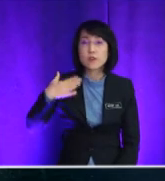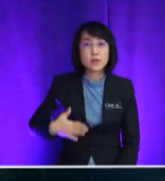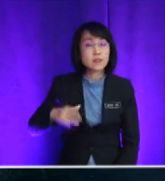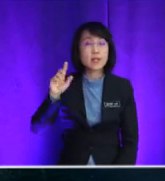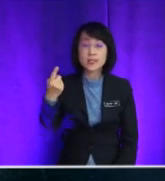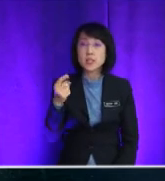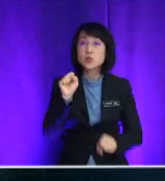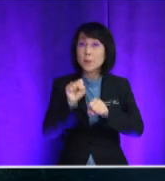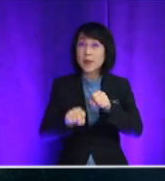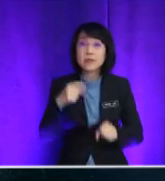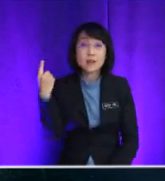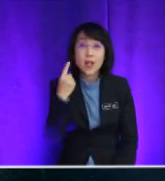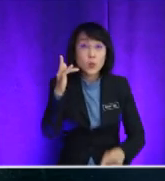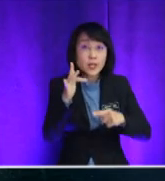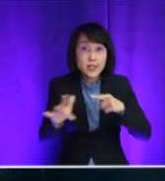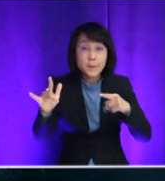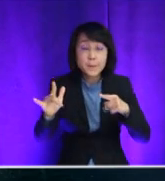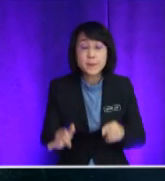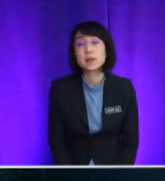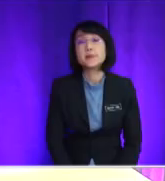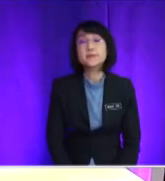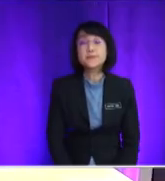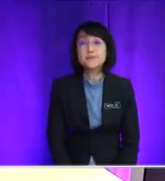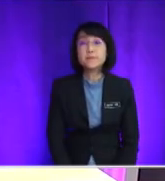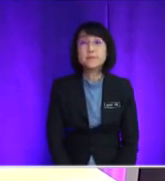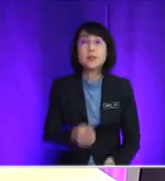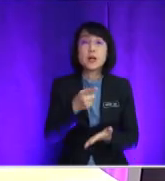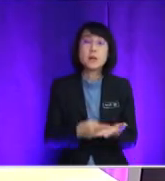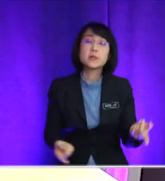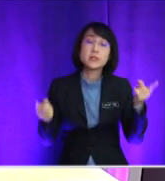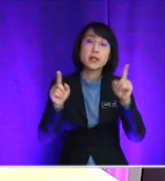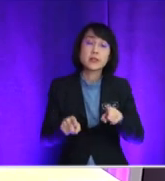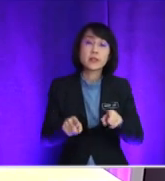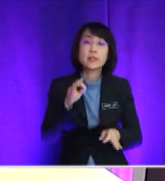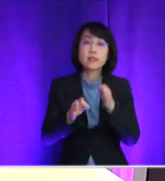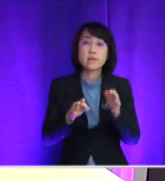tajam aku jadi kalau kita gunting kita gunting